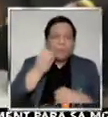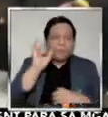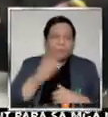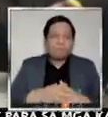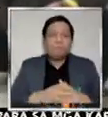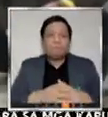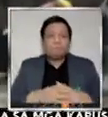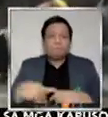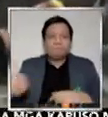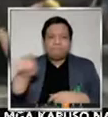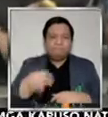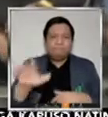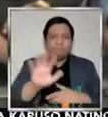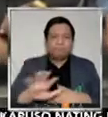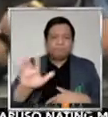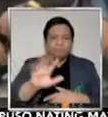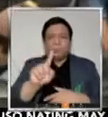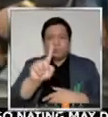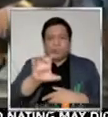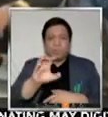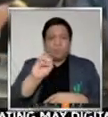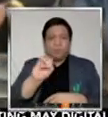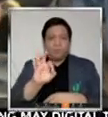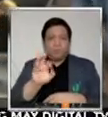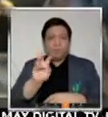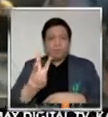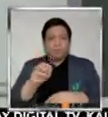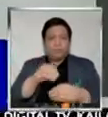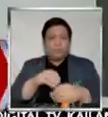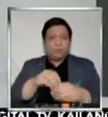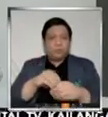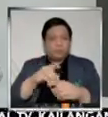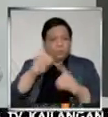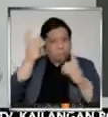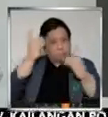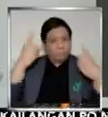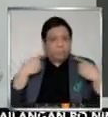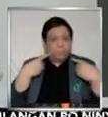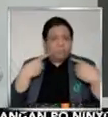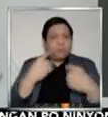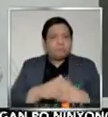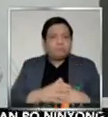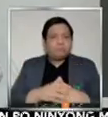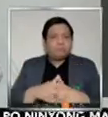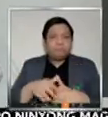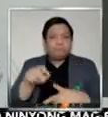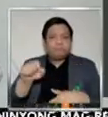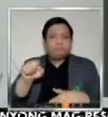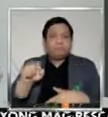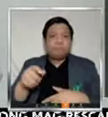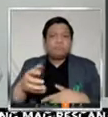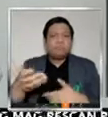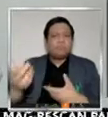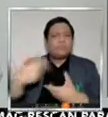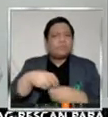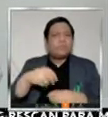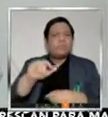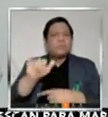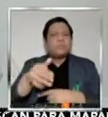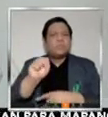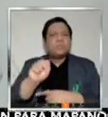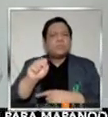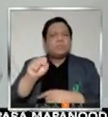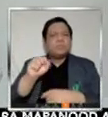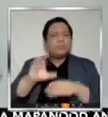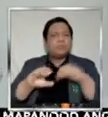Sila ang mahigit 100 overseas Filipino workers na nasa Jubail, Saudi Arabia. Nirecruit umana sila ng JS Contractor Incorporated